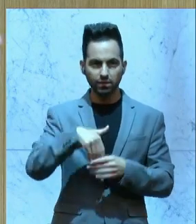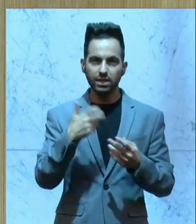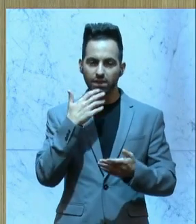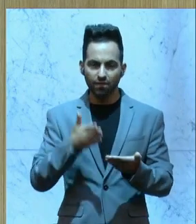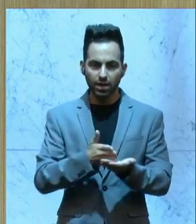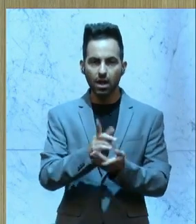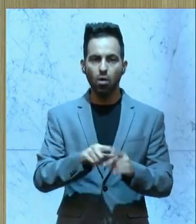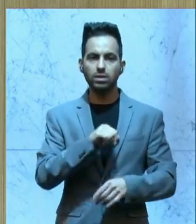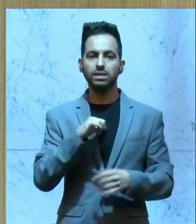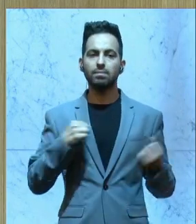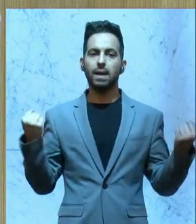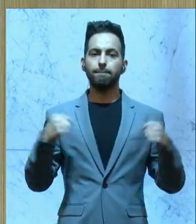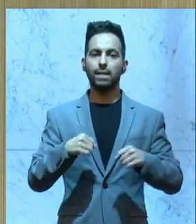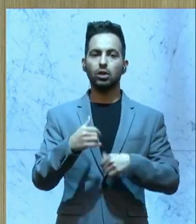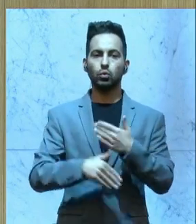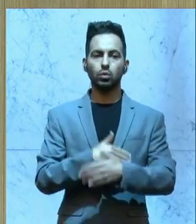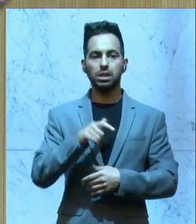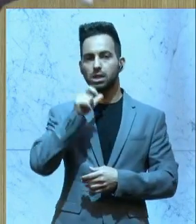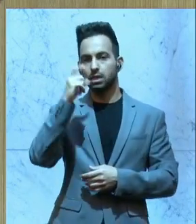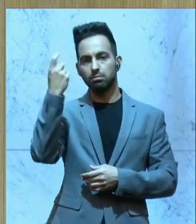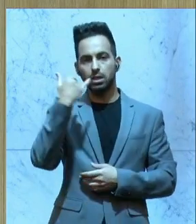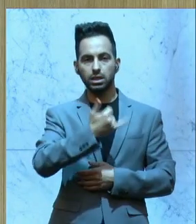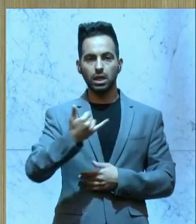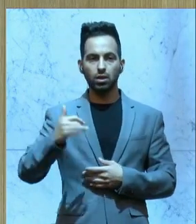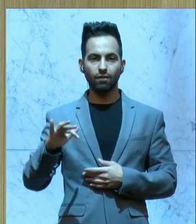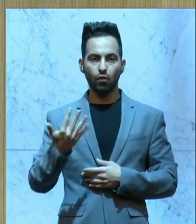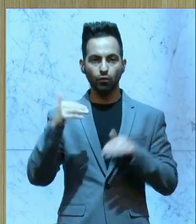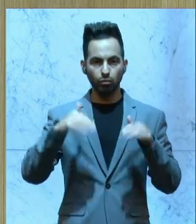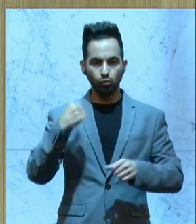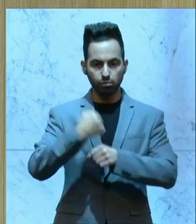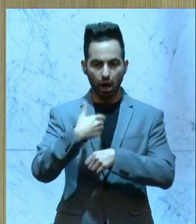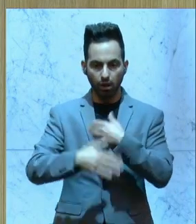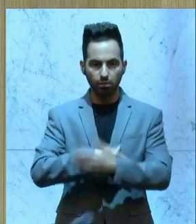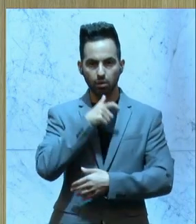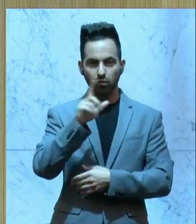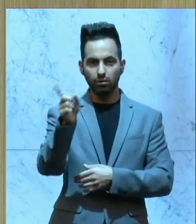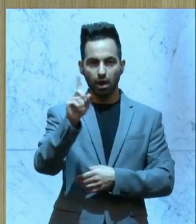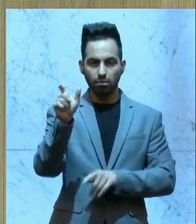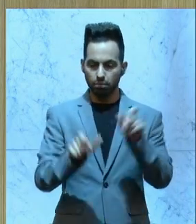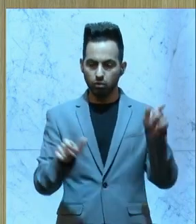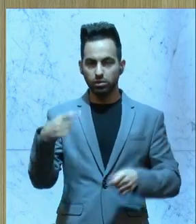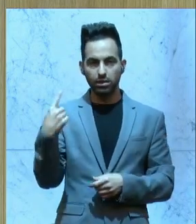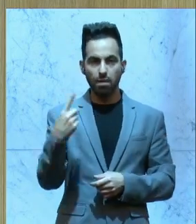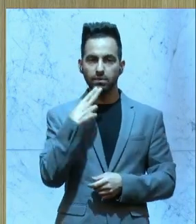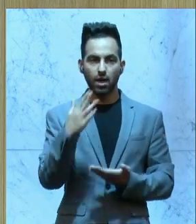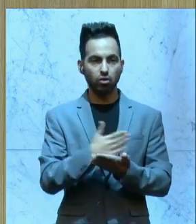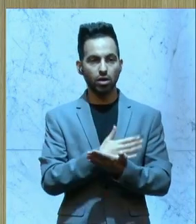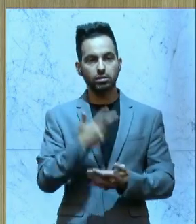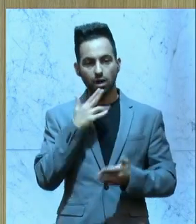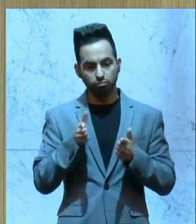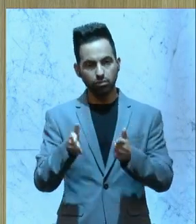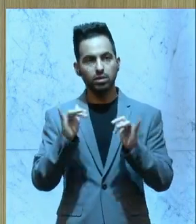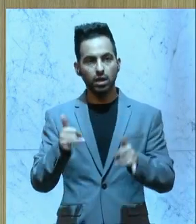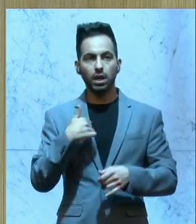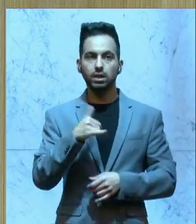einer Selbstermächtigung sind. Das ist ja nicht so, dass ich sage, jeder Fünfte muss das jetzt werden, sondern das sind Menschen, die sich selbst dafür entscheiden und sagen, mich interessiert das, ich